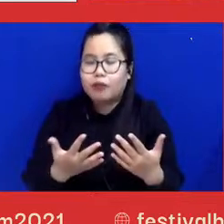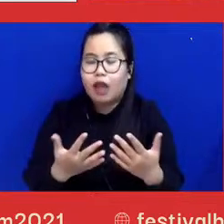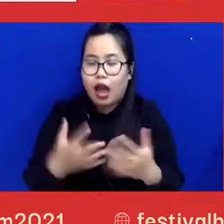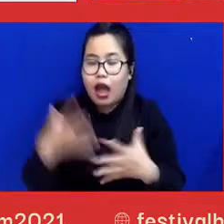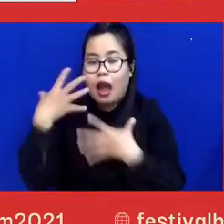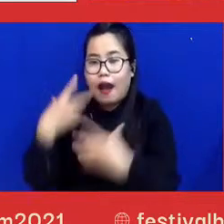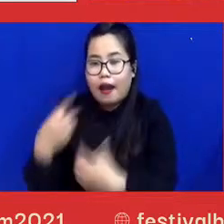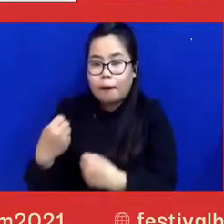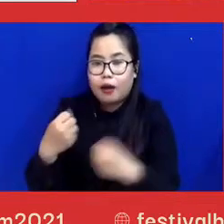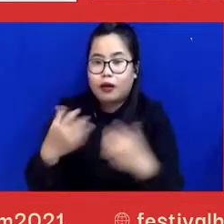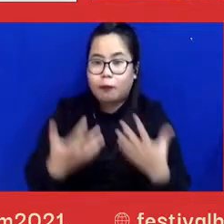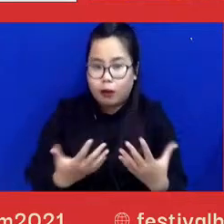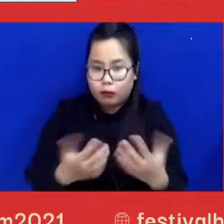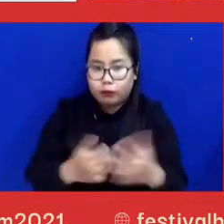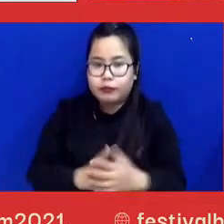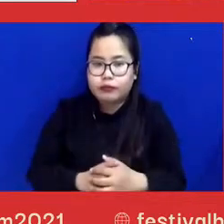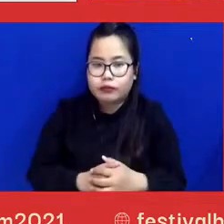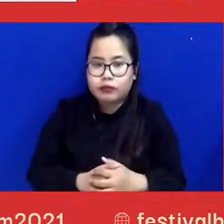harapannya dengan